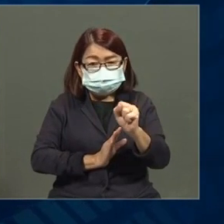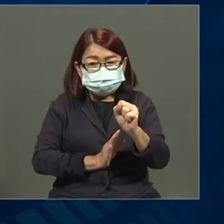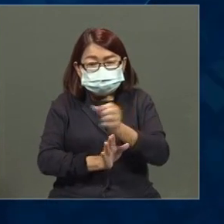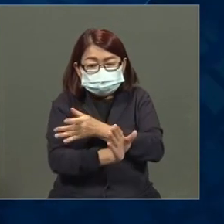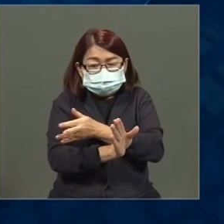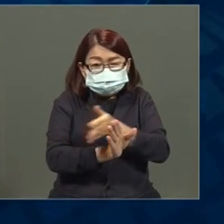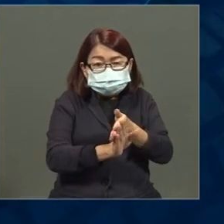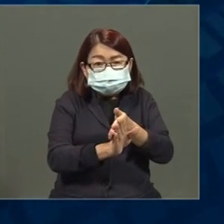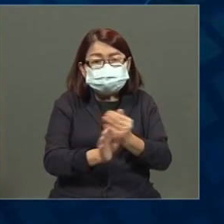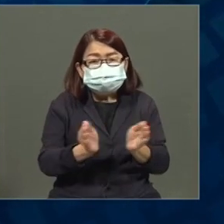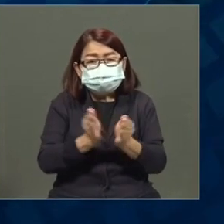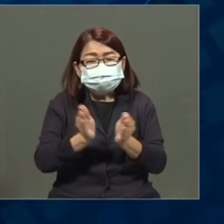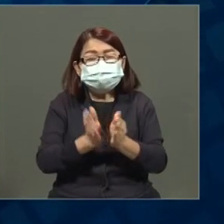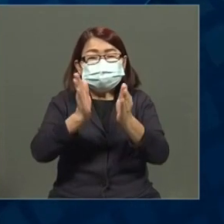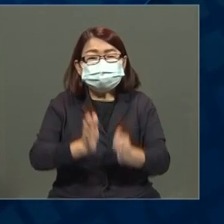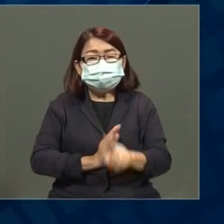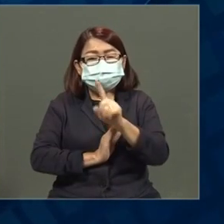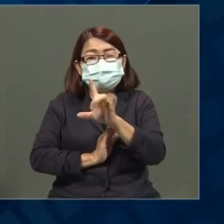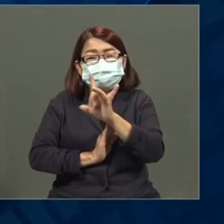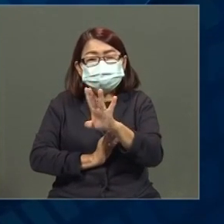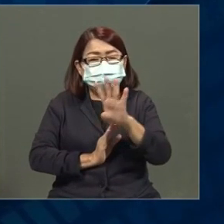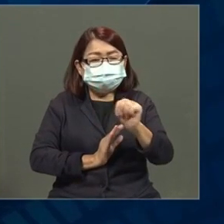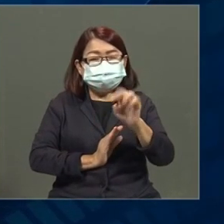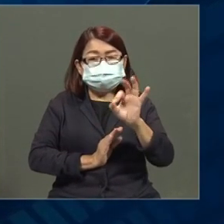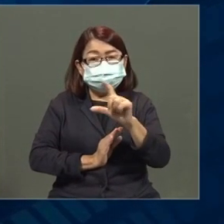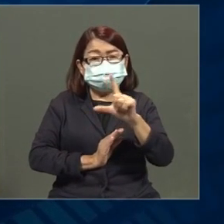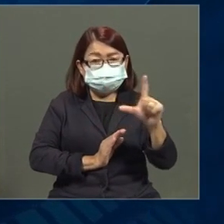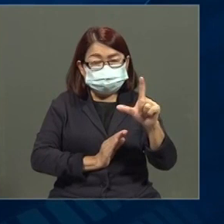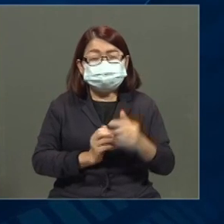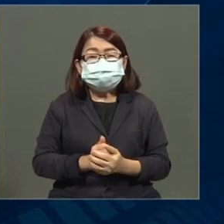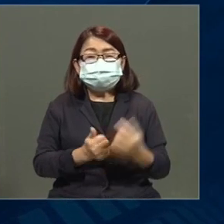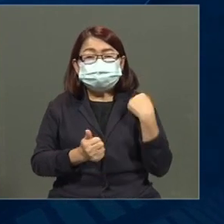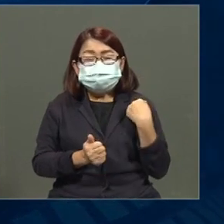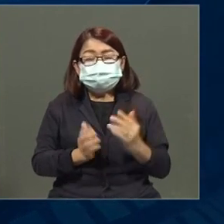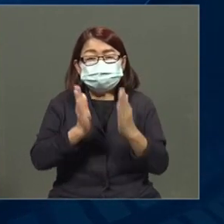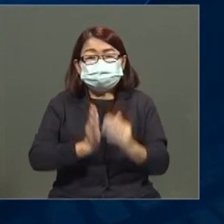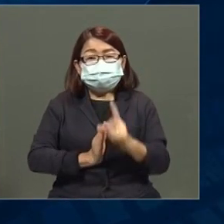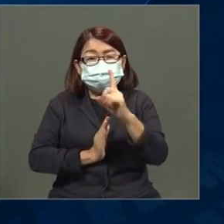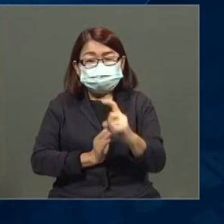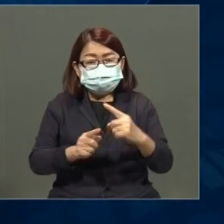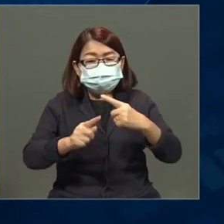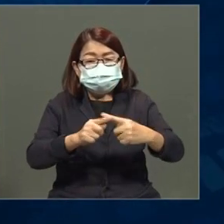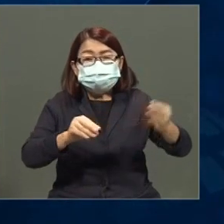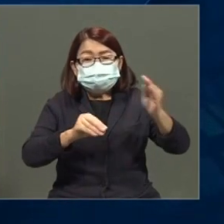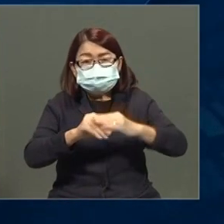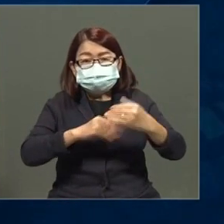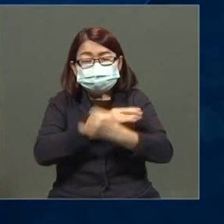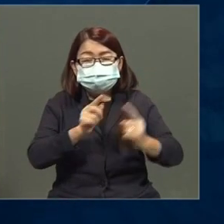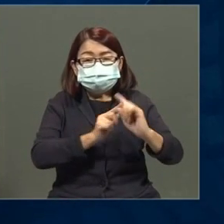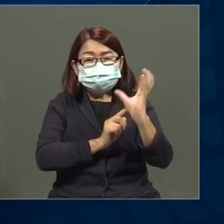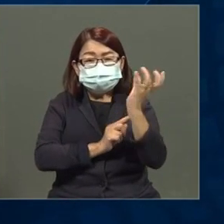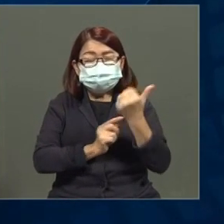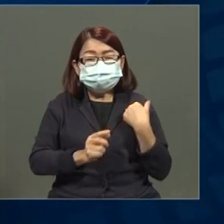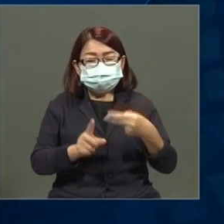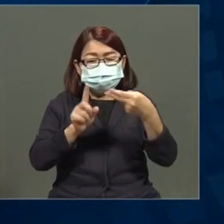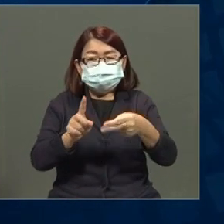ม149ล้านรายนะคะแล้วก็ยอดผู้เสียชีวิตบวกวันนี้ทั่วโลก 14,000 กว่าราย